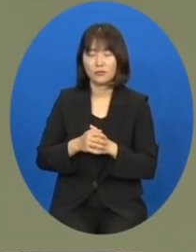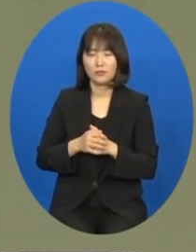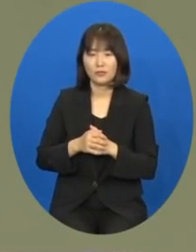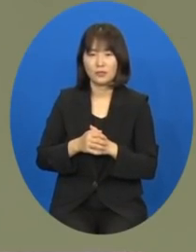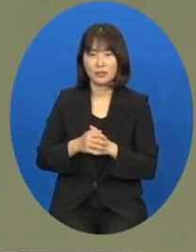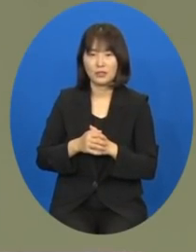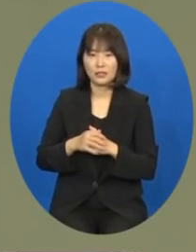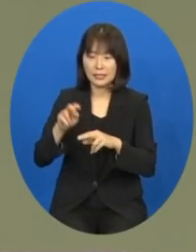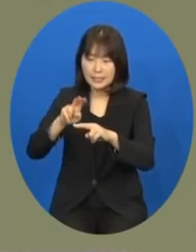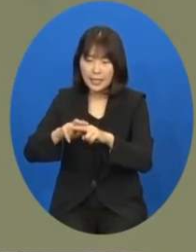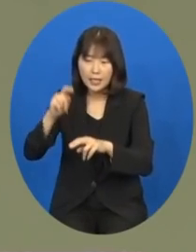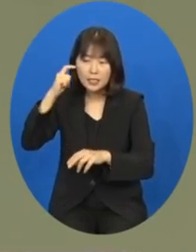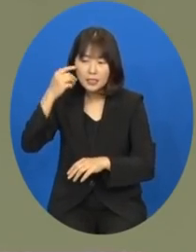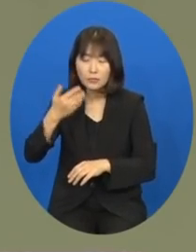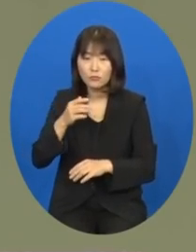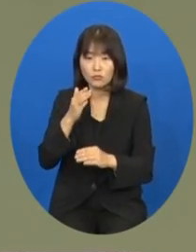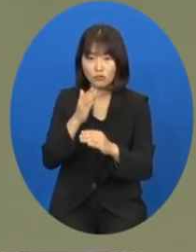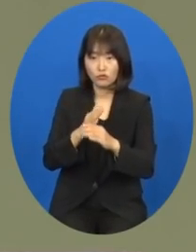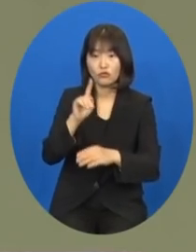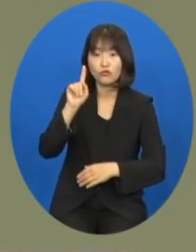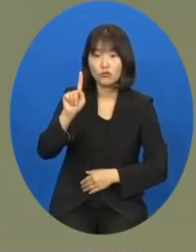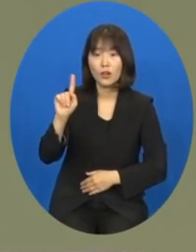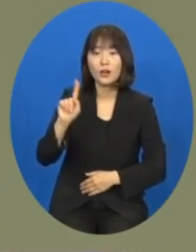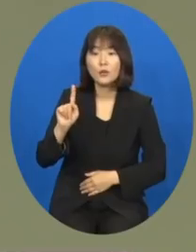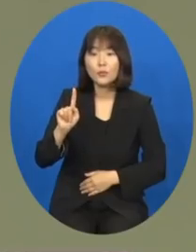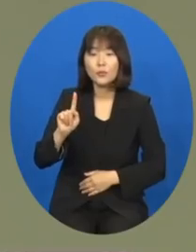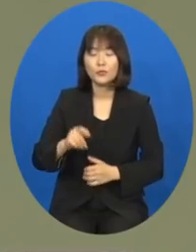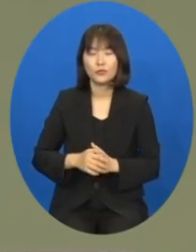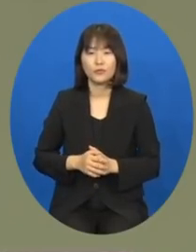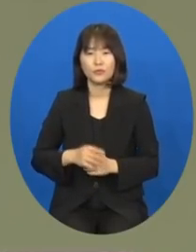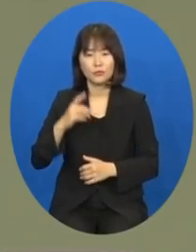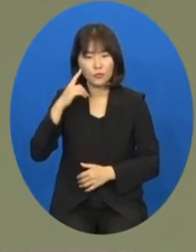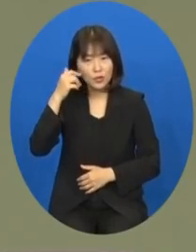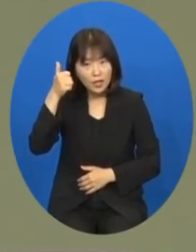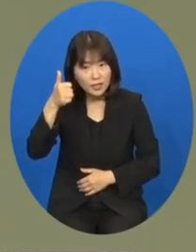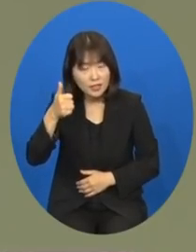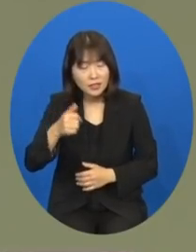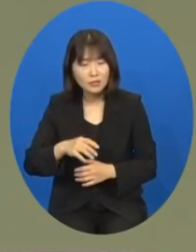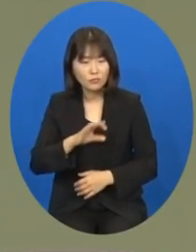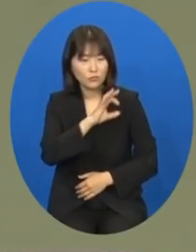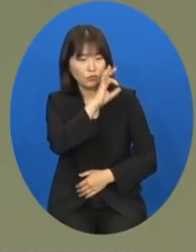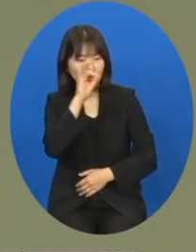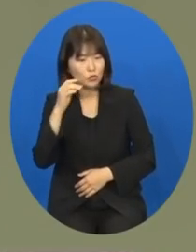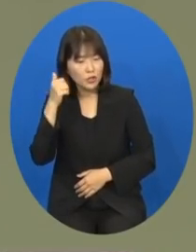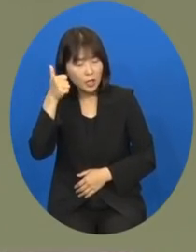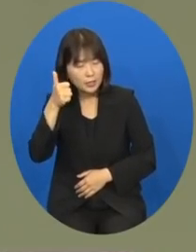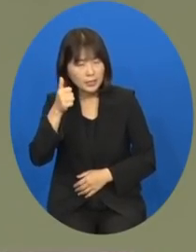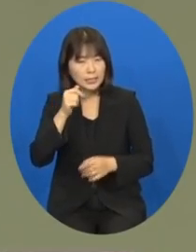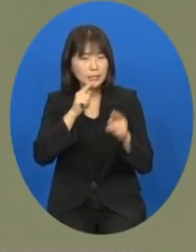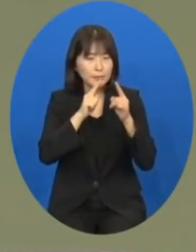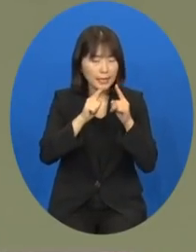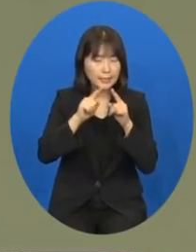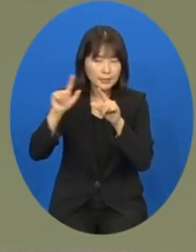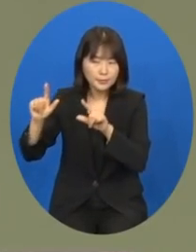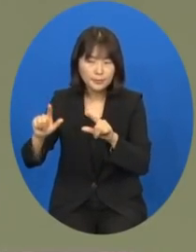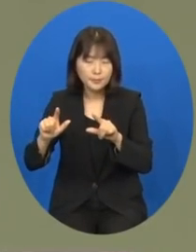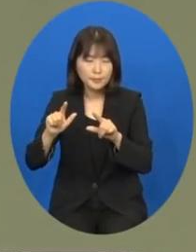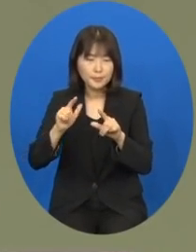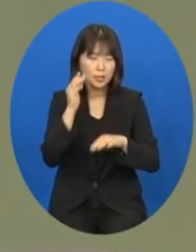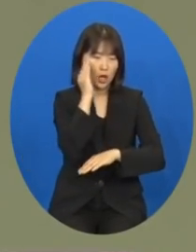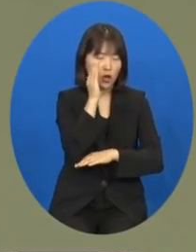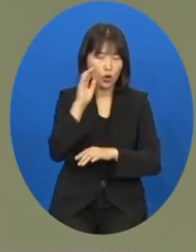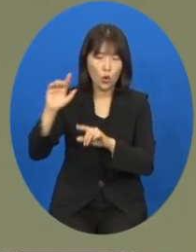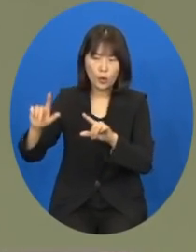난 장로님께서 이름 질문을 하셨어요 목사님 유기성목사님 은 말씀과 삶이 일치해서 그 메세지에 힘이고